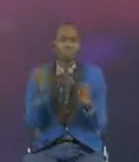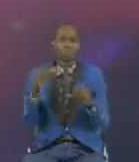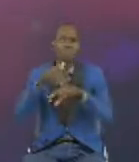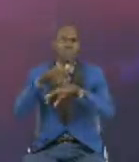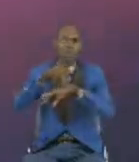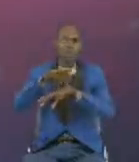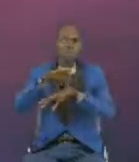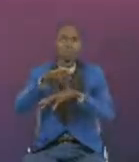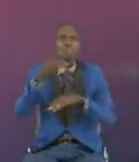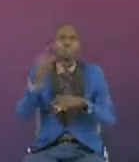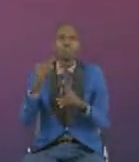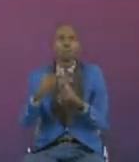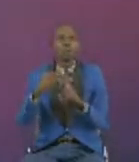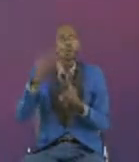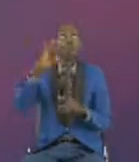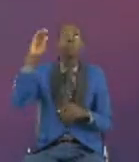la parole de grâce,